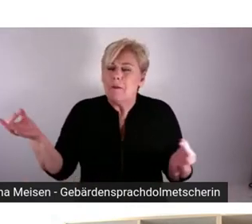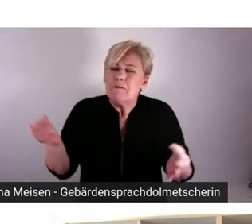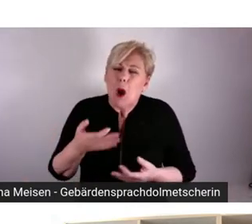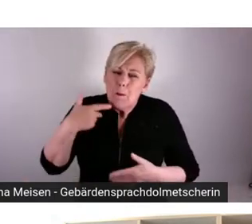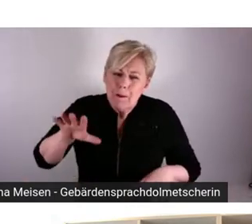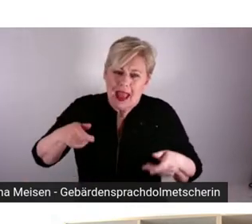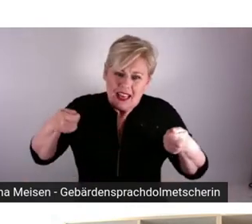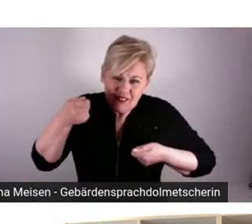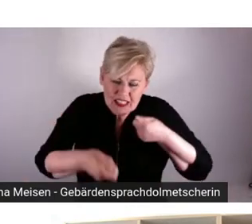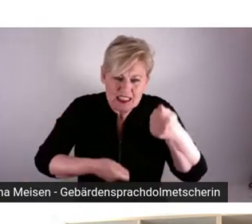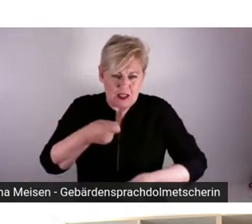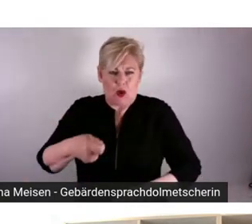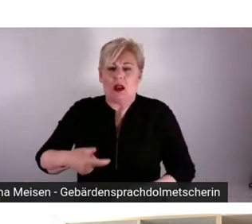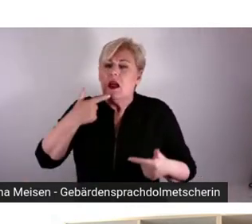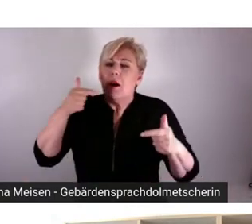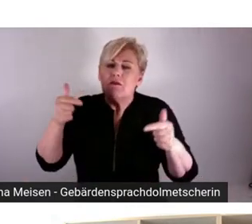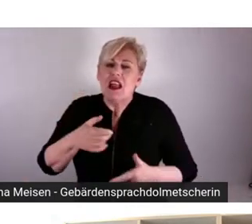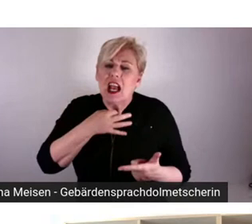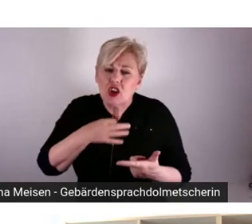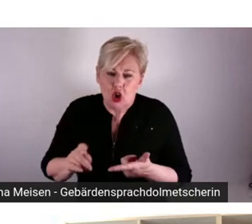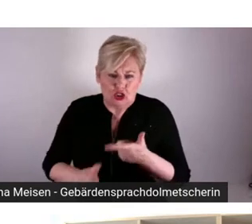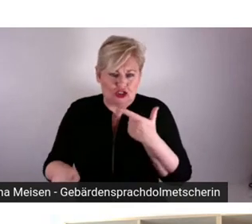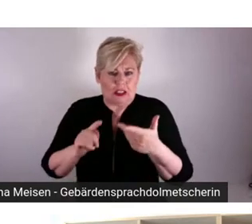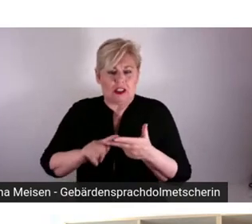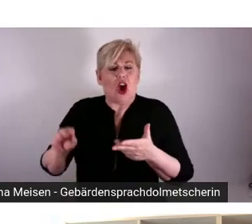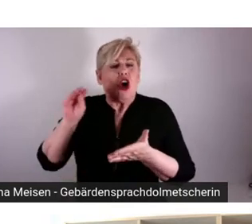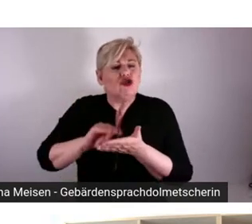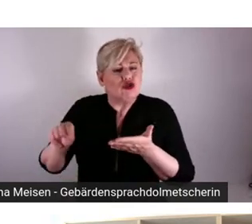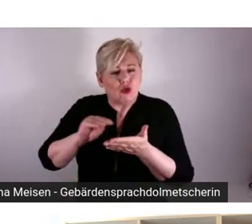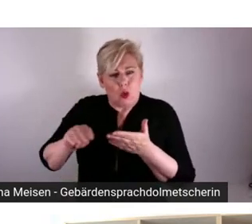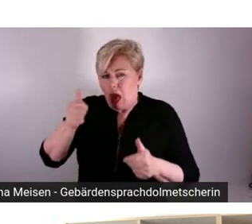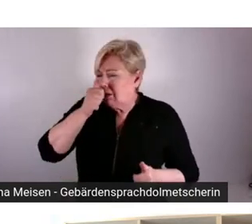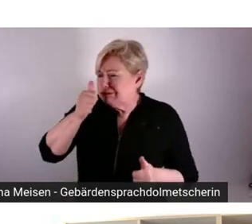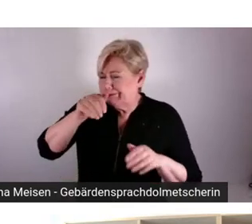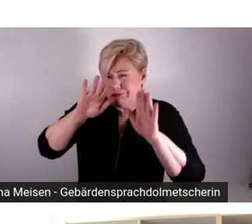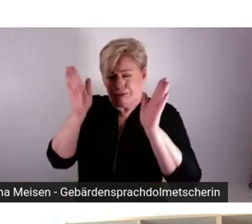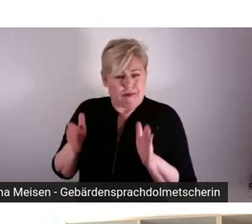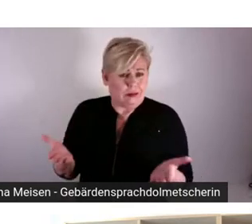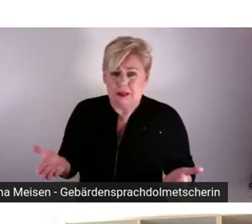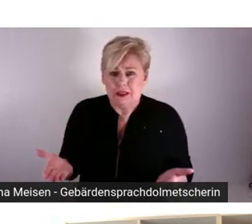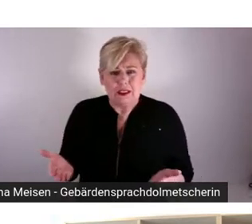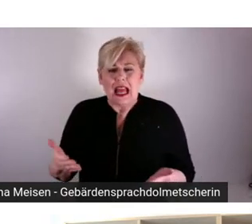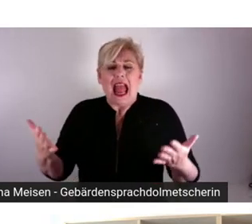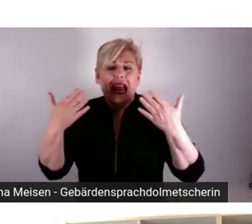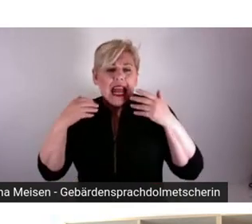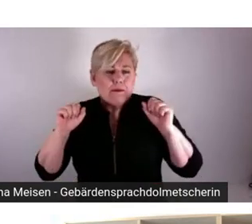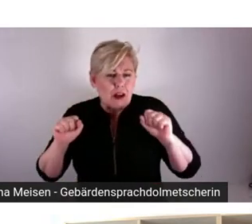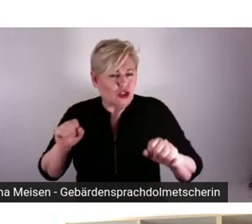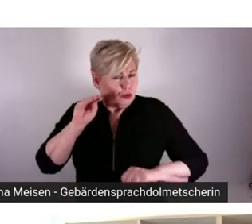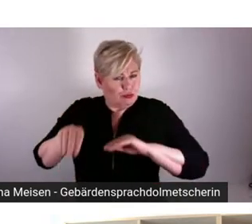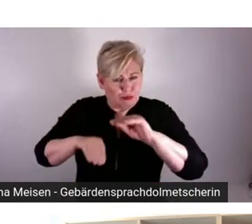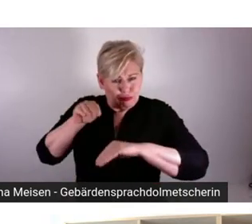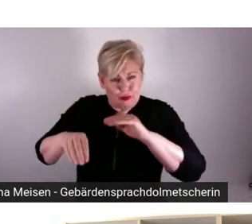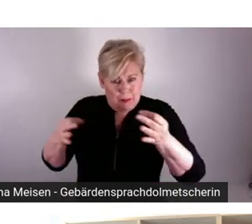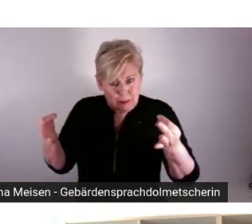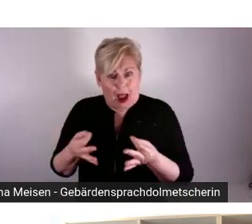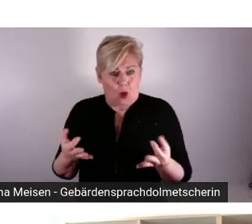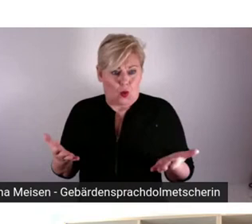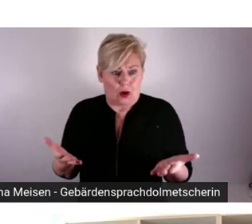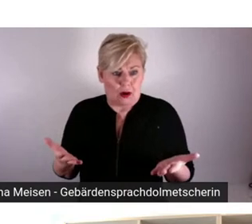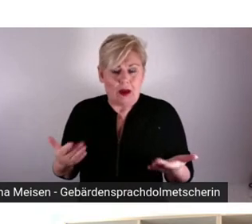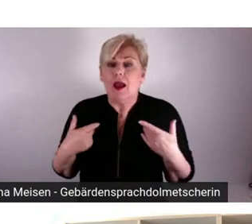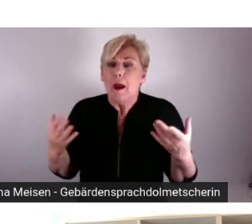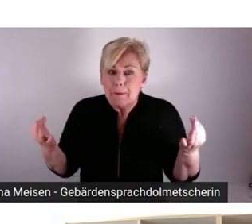dass wir einen Pflegenotstand haben, dass die Schulen marode sind, dass wir Investitionen in Klimaschutz brauchen. Ja, und dazu brauchen wir